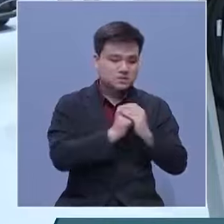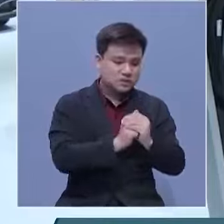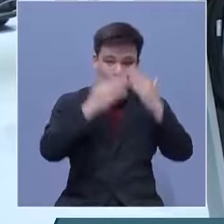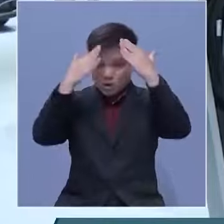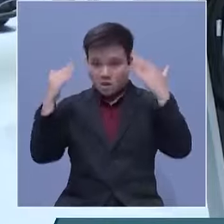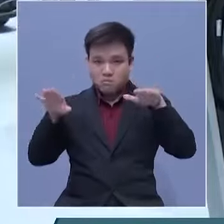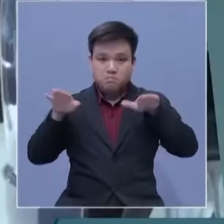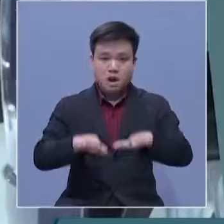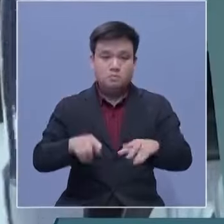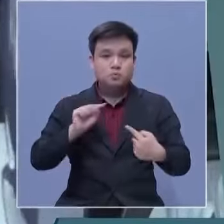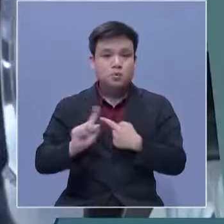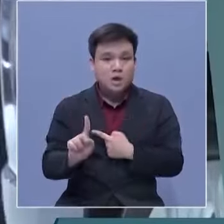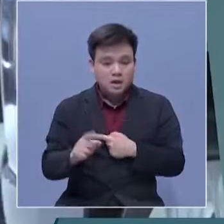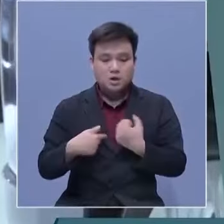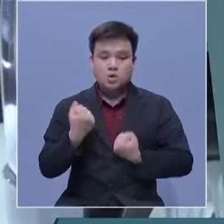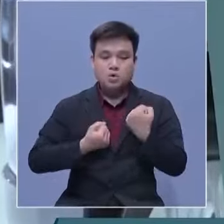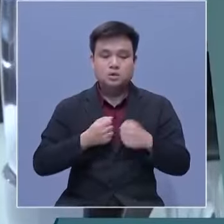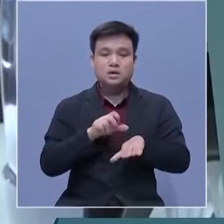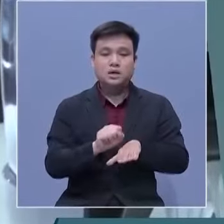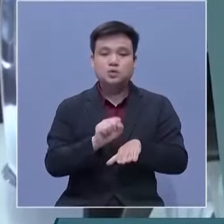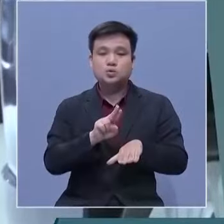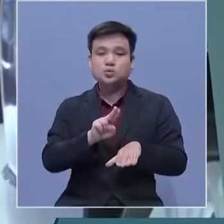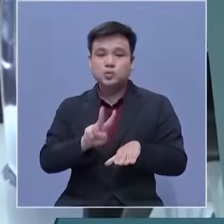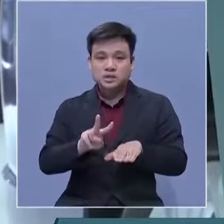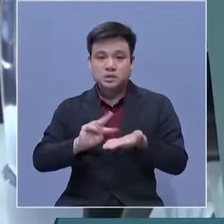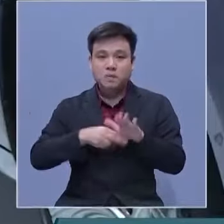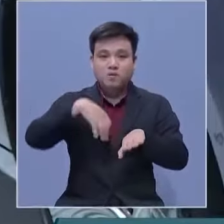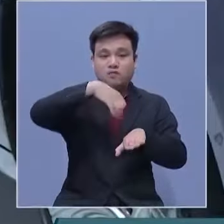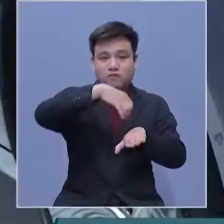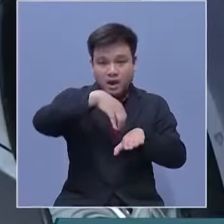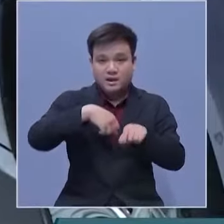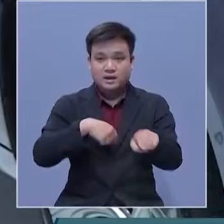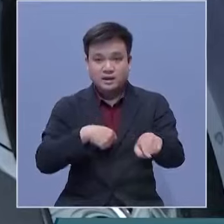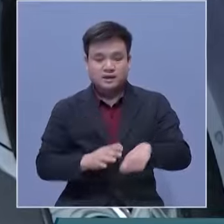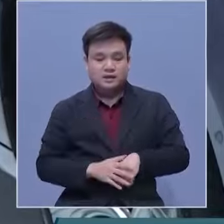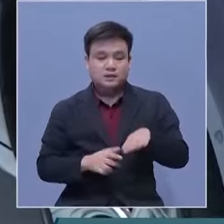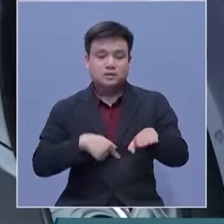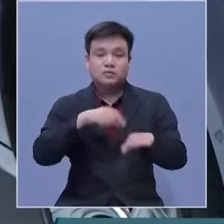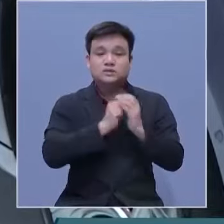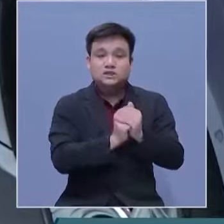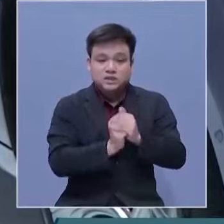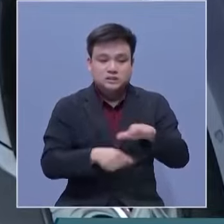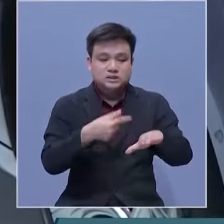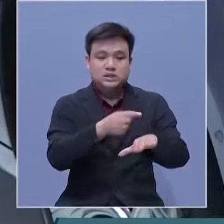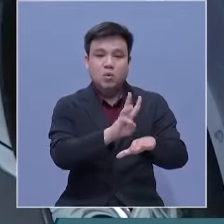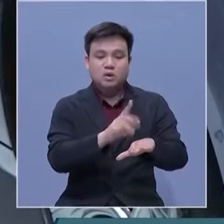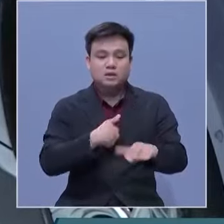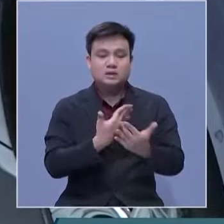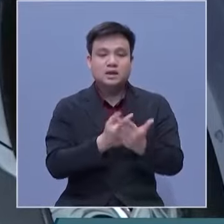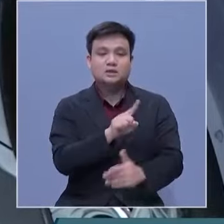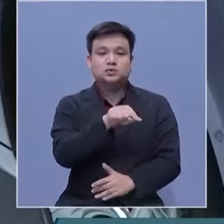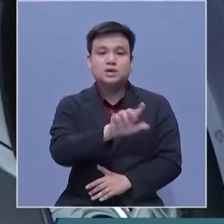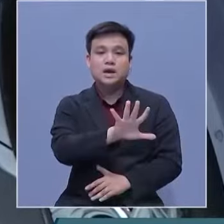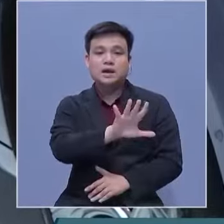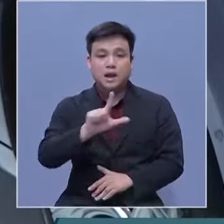แรกนะคะด้วย Compact SUV ไฟฟ้า 100% X เผิง G6 ค่ะราคาเริ่มต้นอยู่ที่ 1,500,000 บา